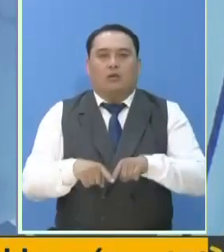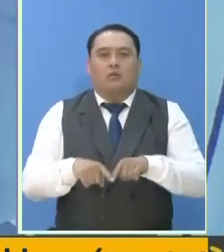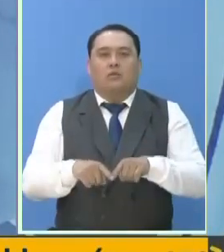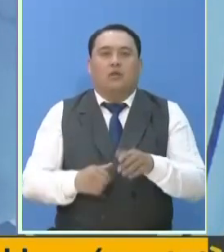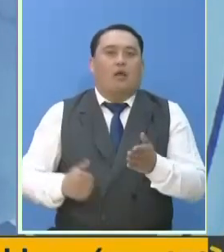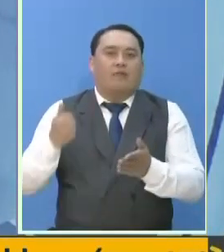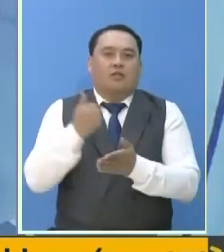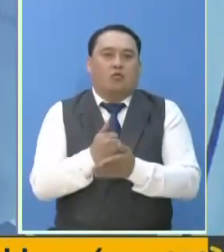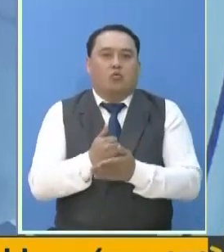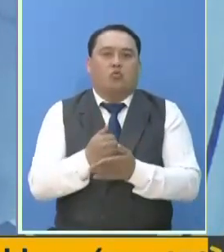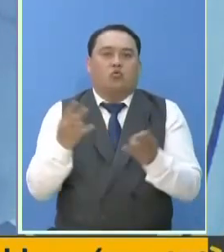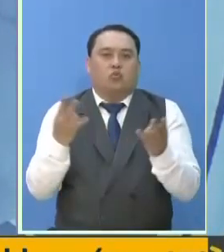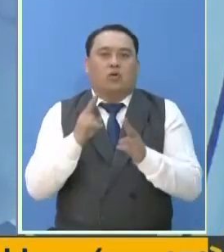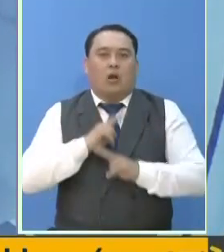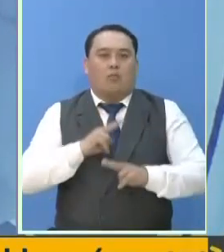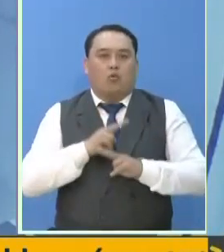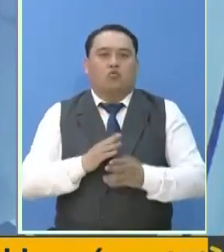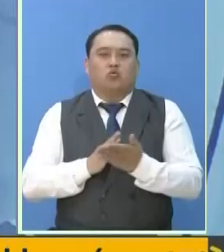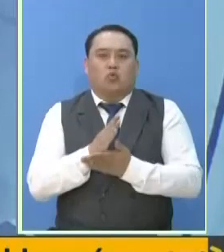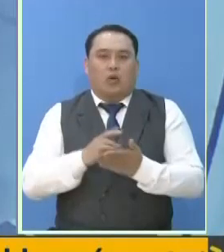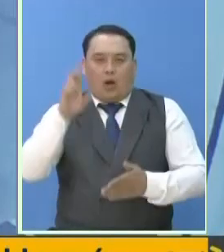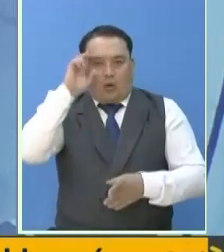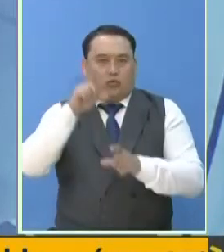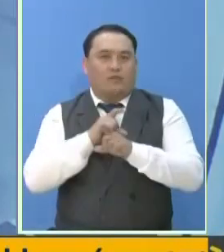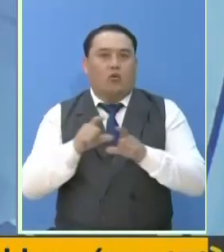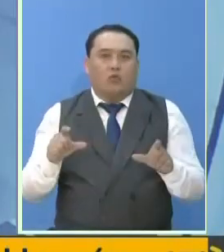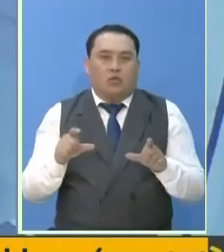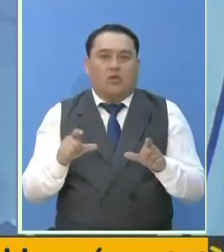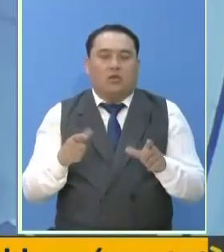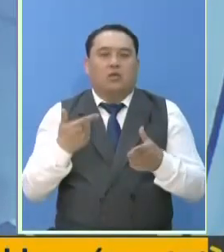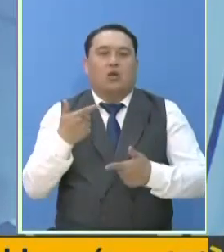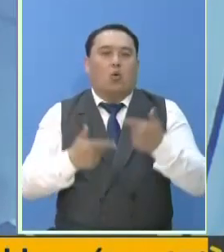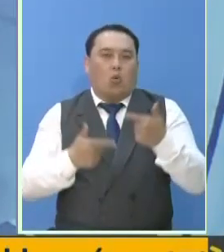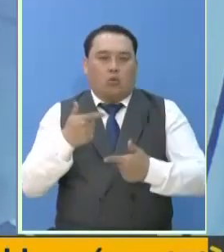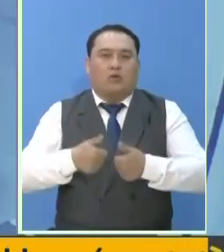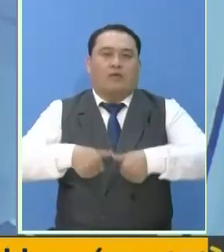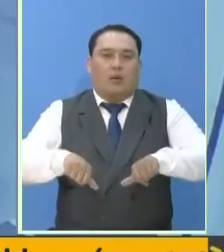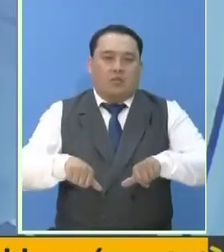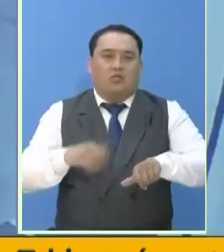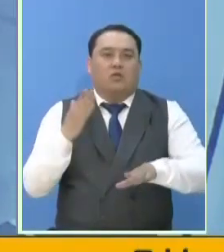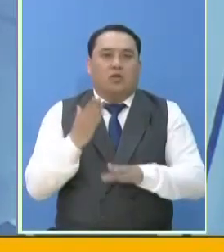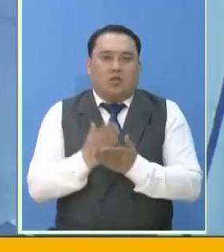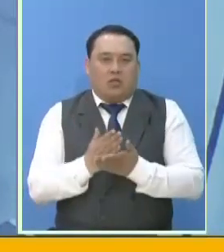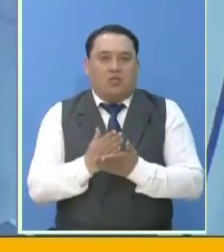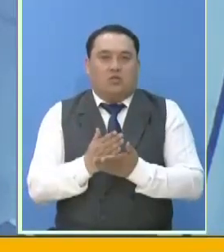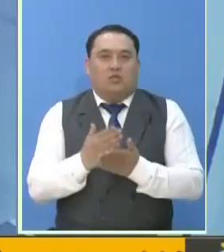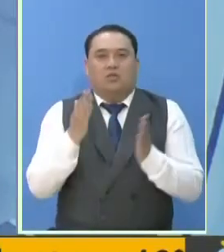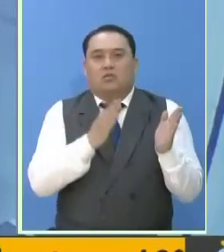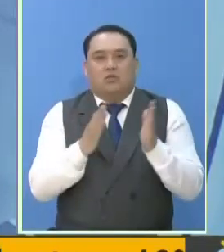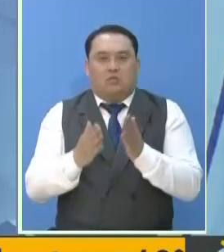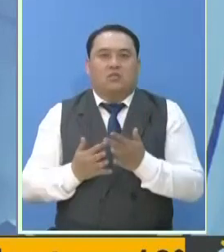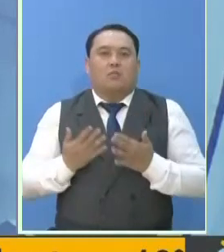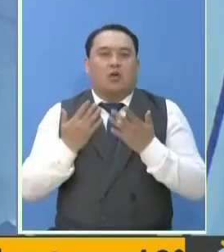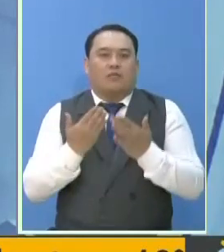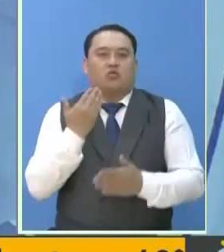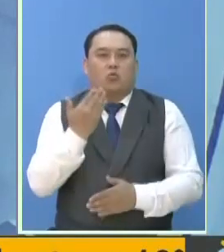которые нужны, работники кадровых служб, государственных органов, где конкурсная комиссия функционирует, они всю эту систему запрашивают по